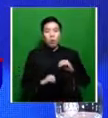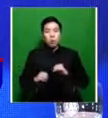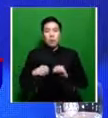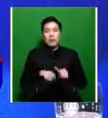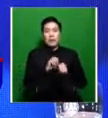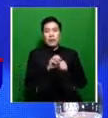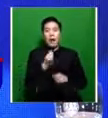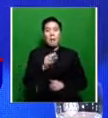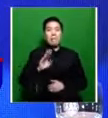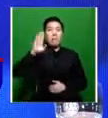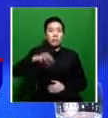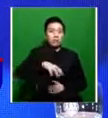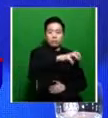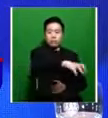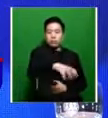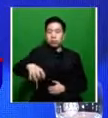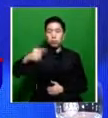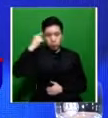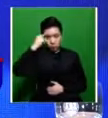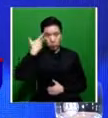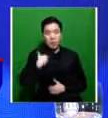ผู้ประกอบการทุกคนนะครับ